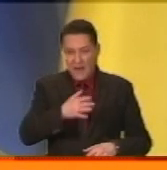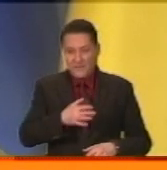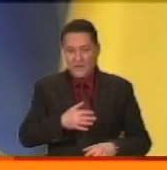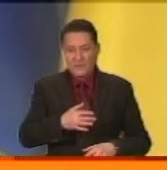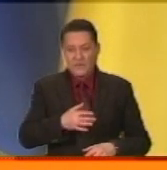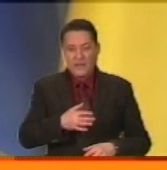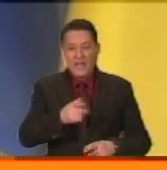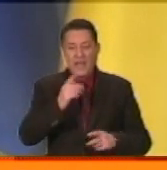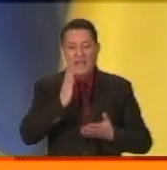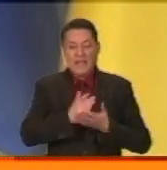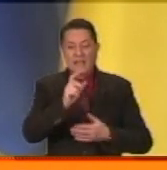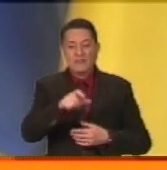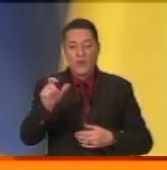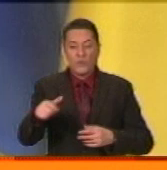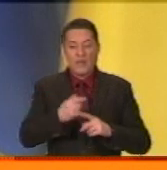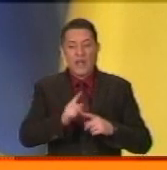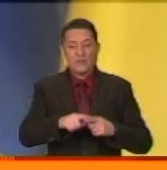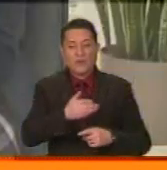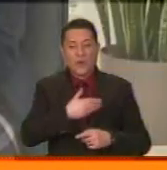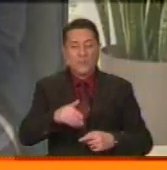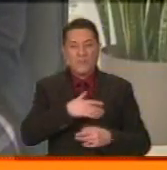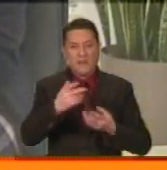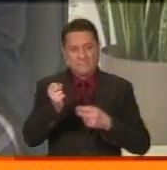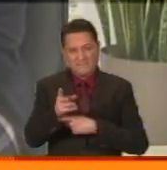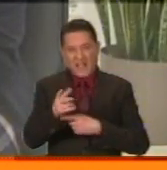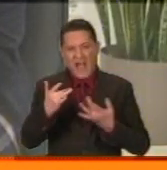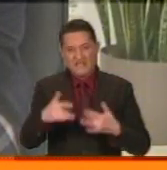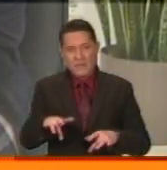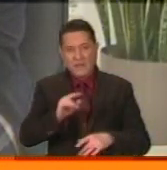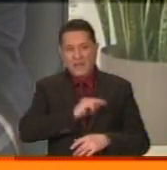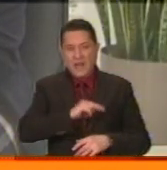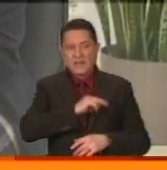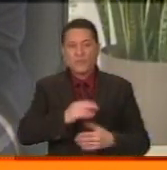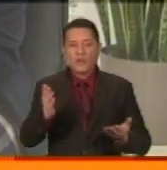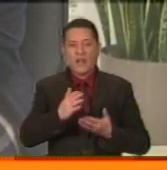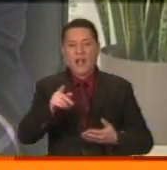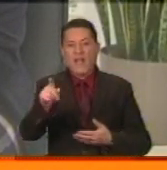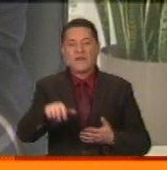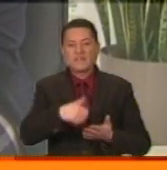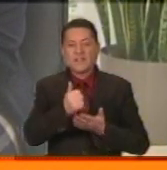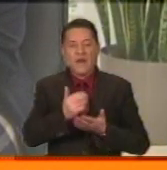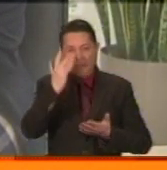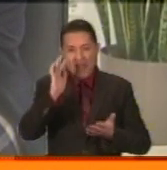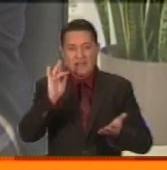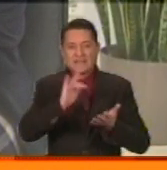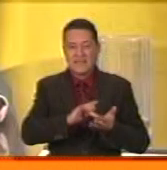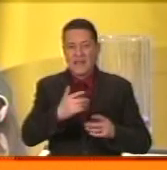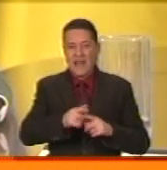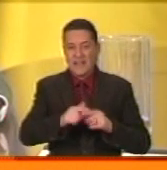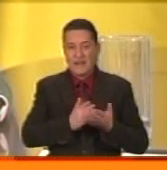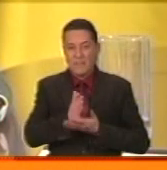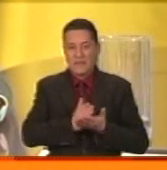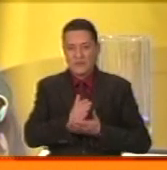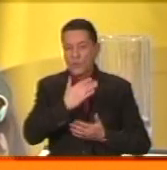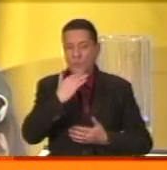же, есть люди, которых мы освободили от работы. Какая ваша главная вот цель на этом посту? Вот чего вы хотите достичь?